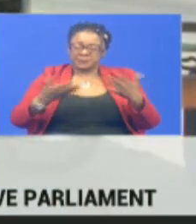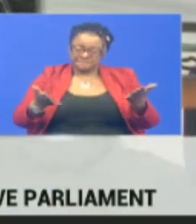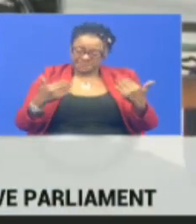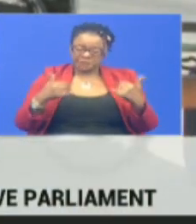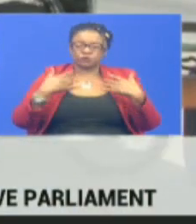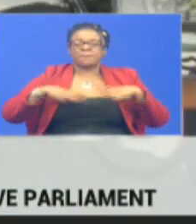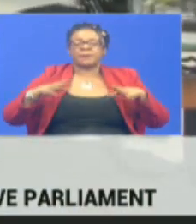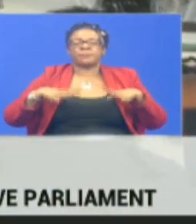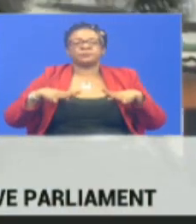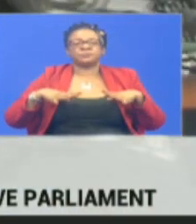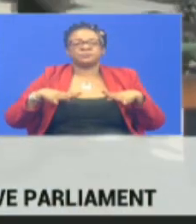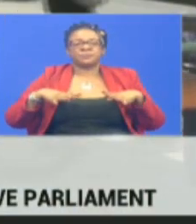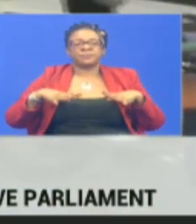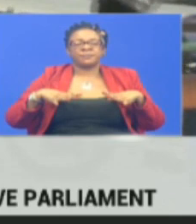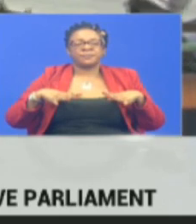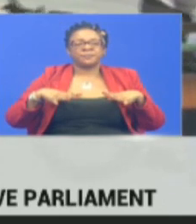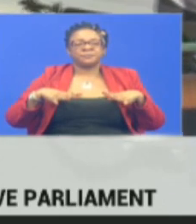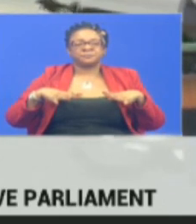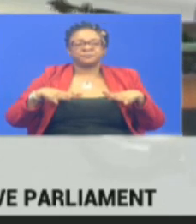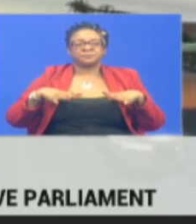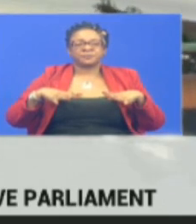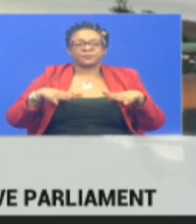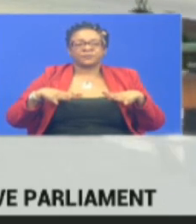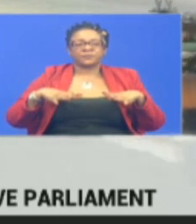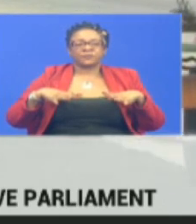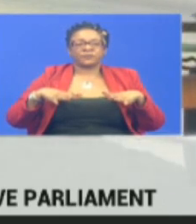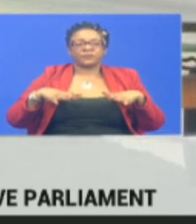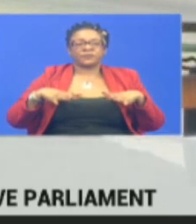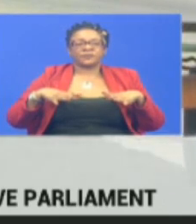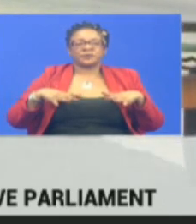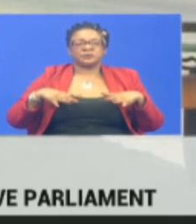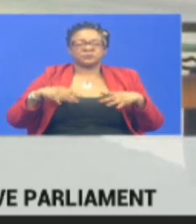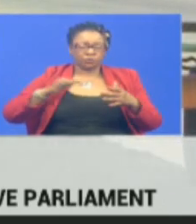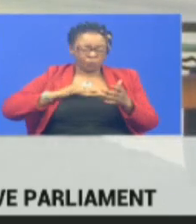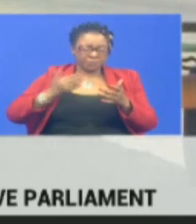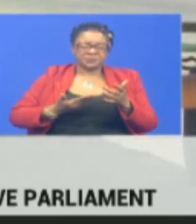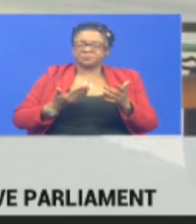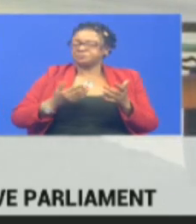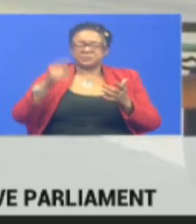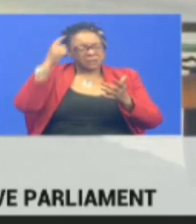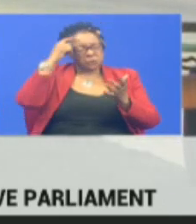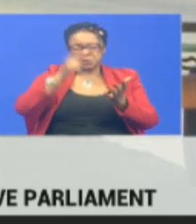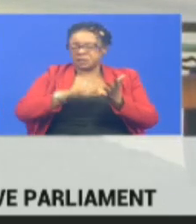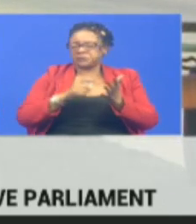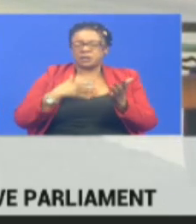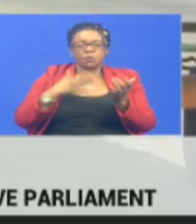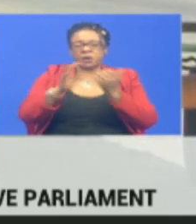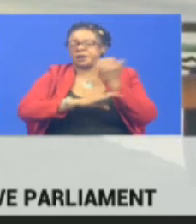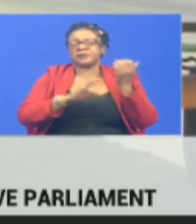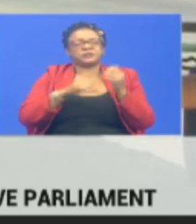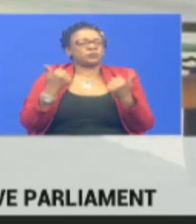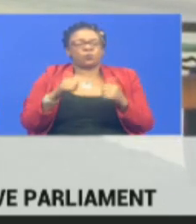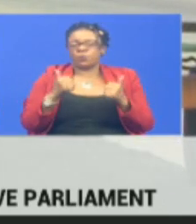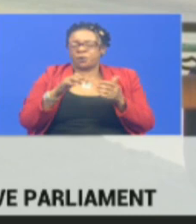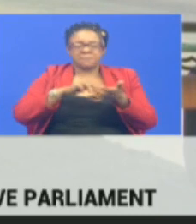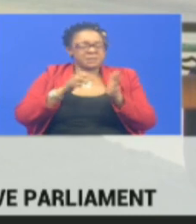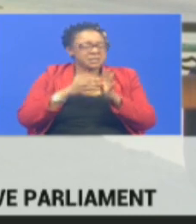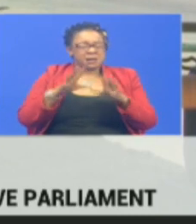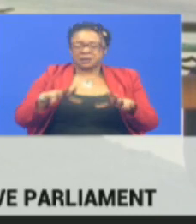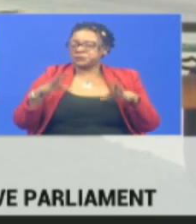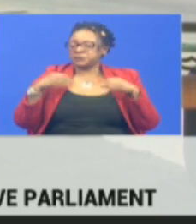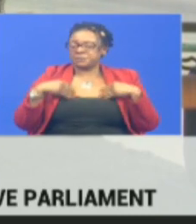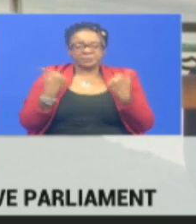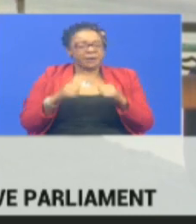Mchango ya mwanamke haitambuliki katika nchi yetu. Ni kama baada hawajakubali kana